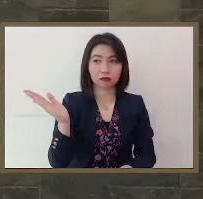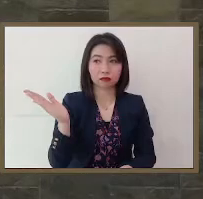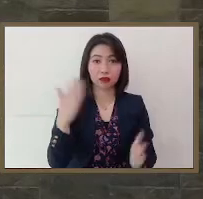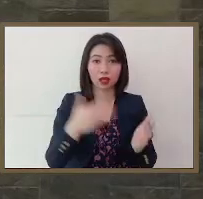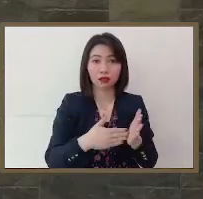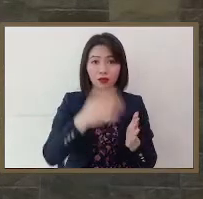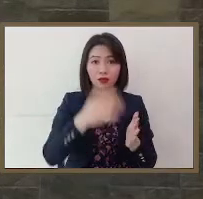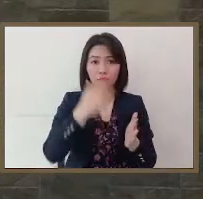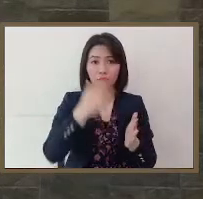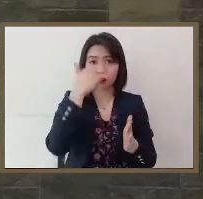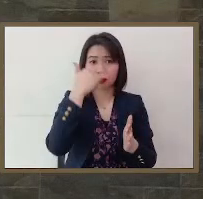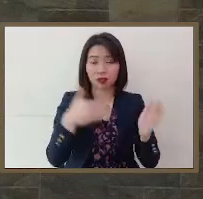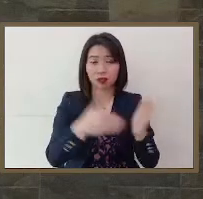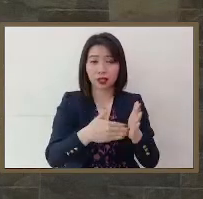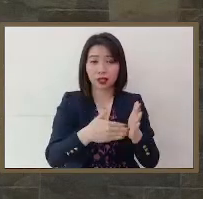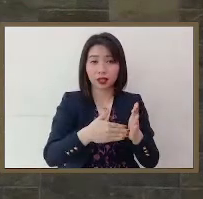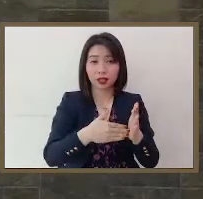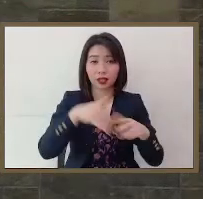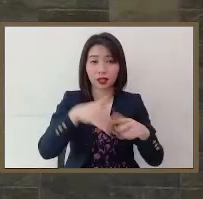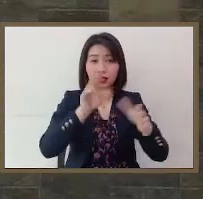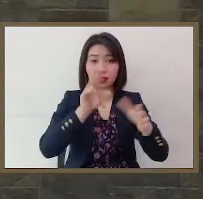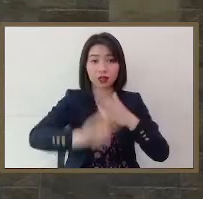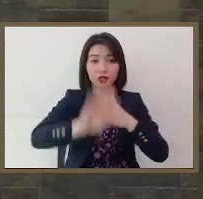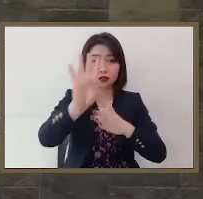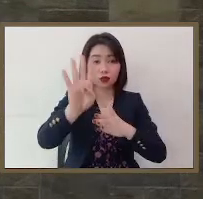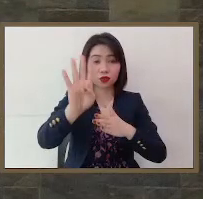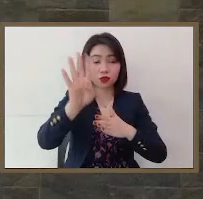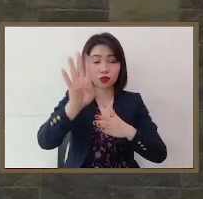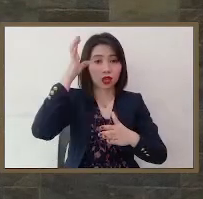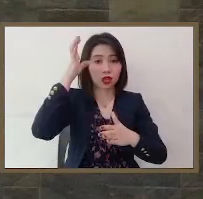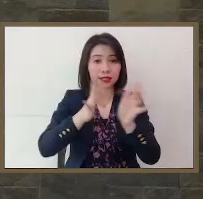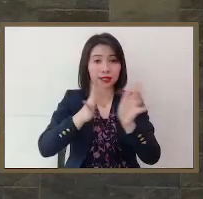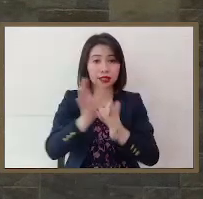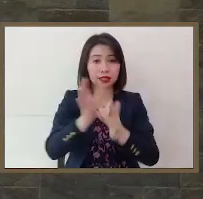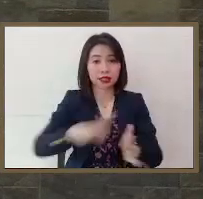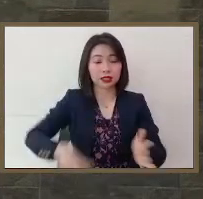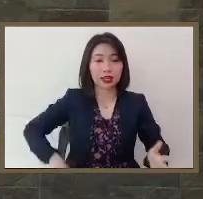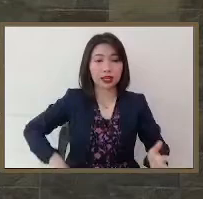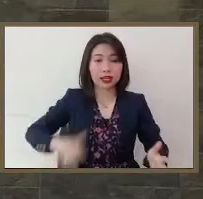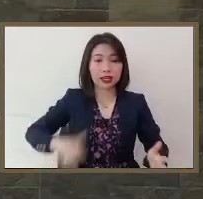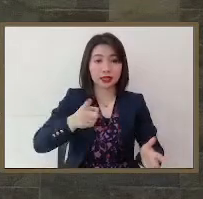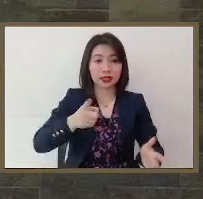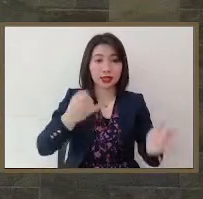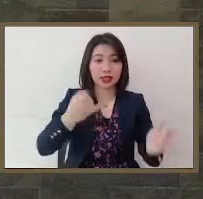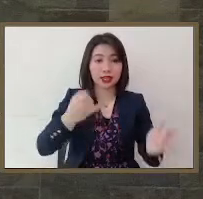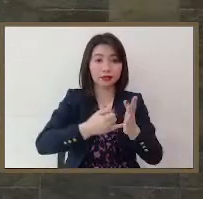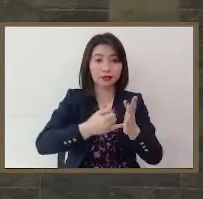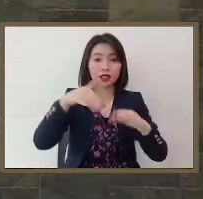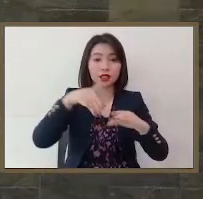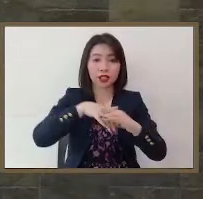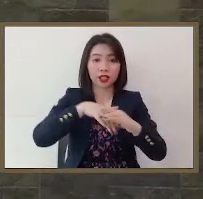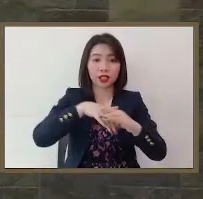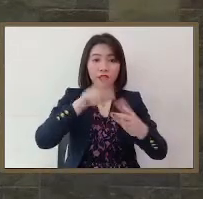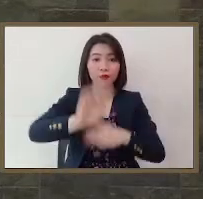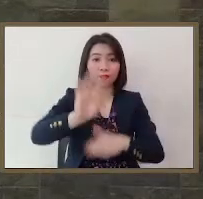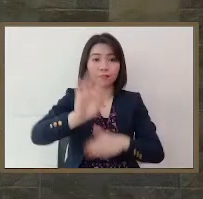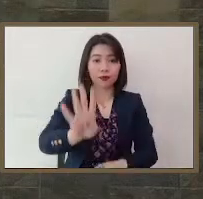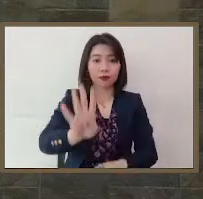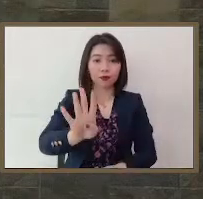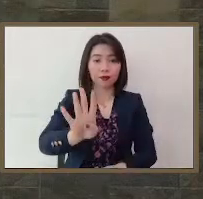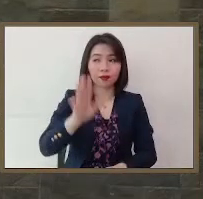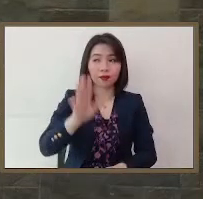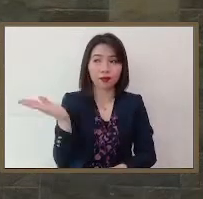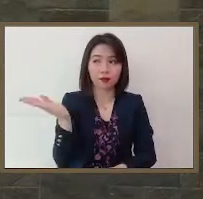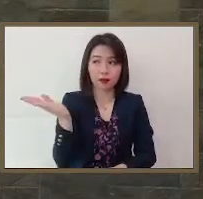verse number 4, he mentioned another passage of scripture. Okay? Thou shalt